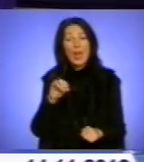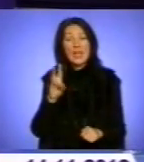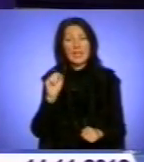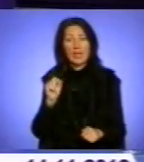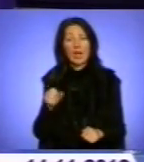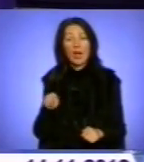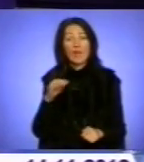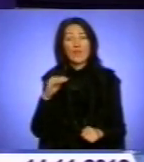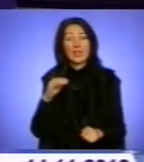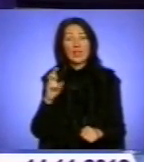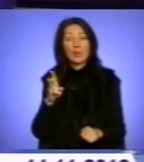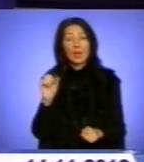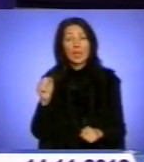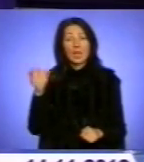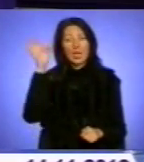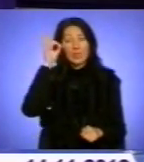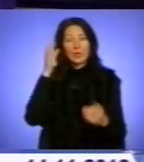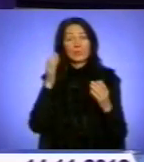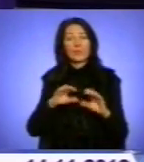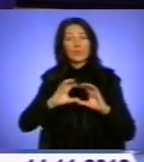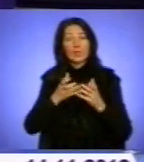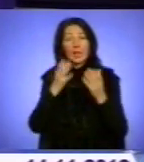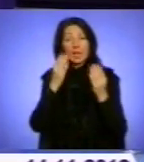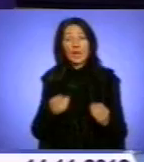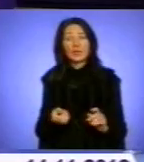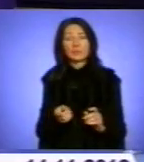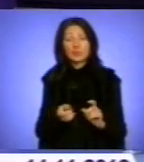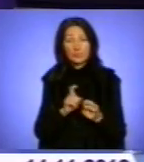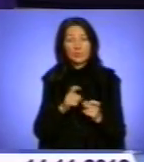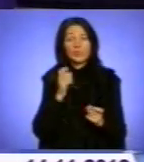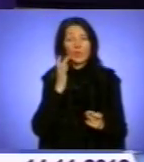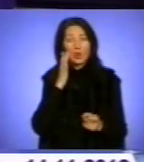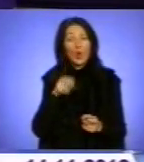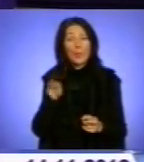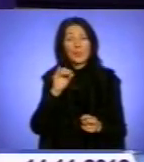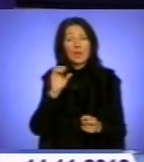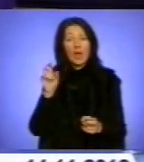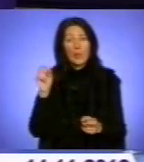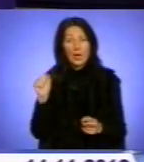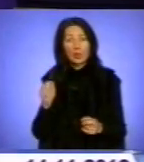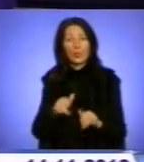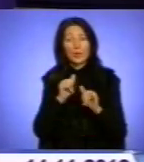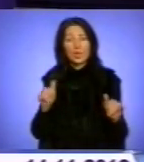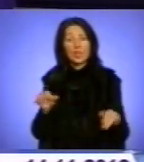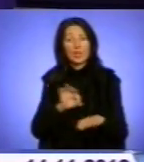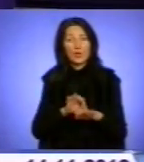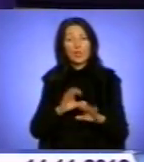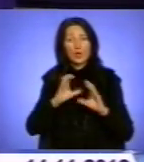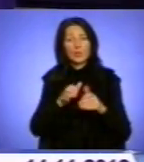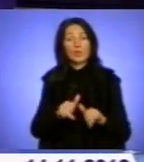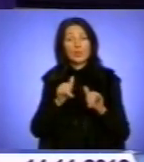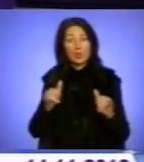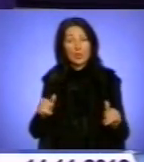Бантинга згадуємо Всесвітній день боротьби з цукровим діабетом. Поширеність захворювання у світі невпинно зростає. В області